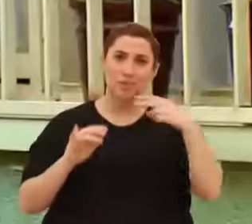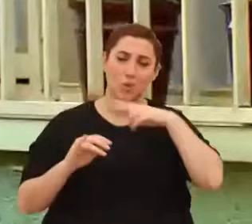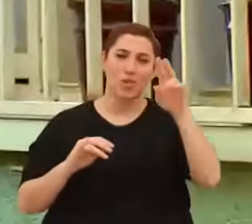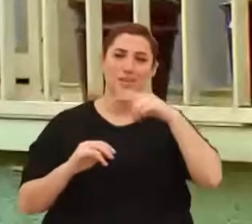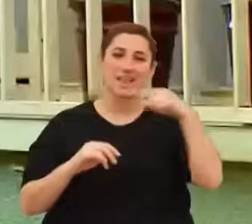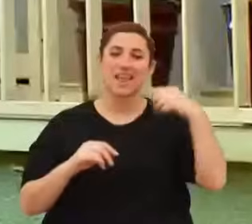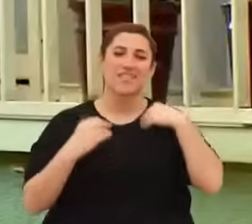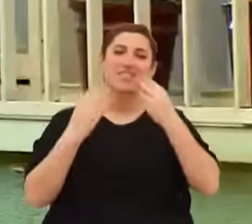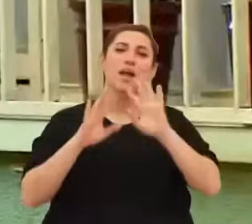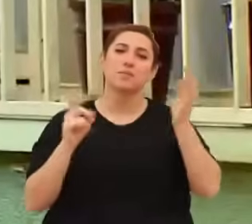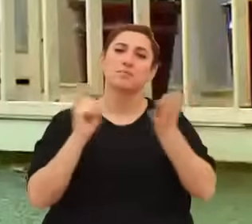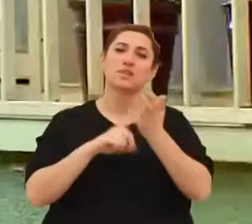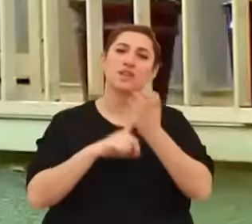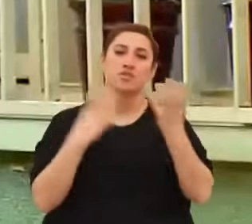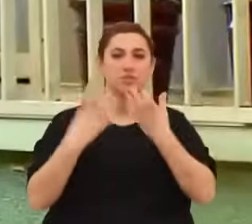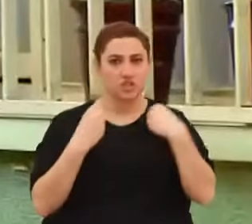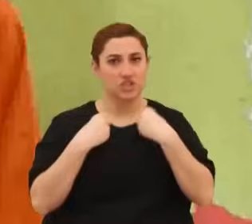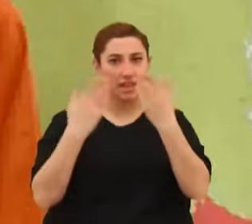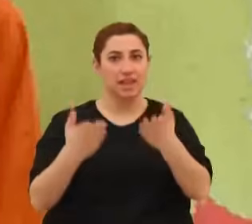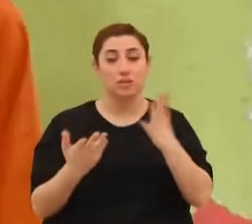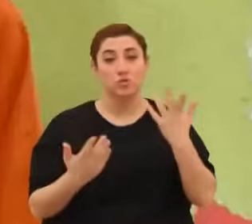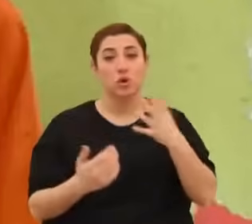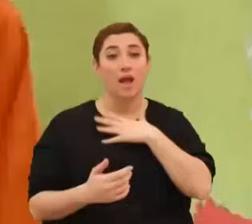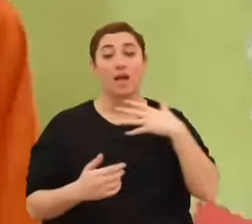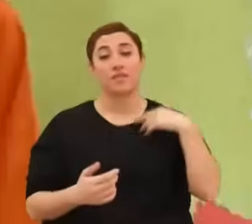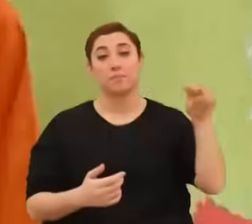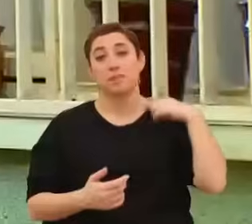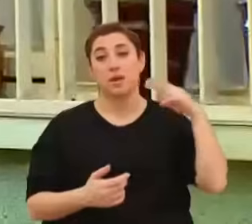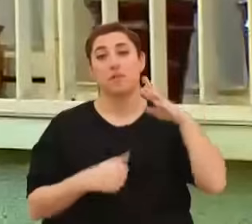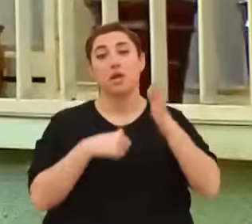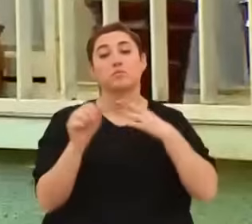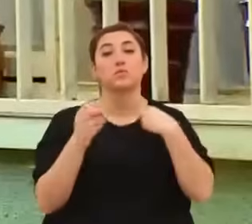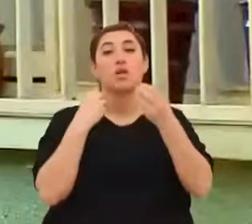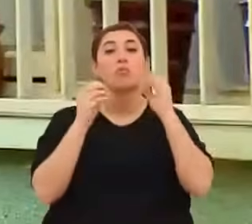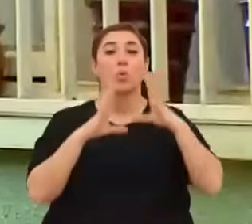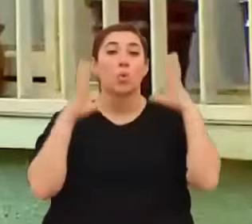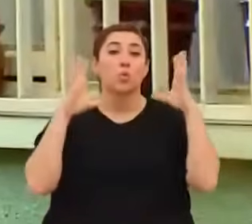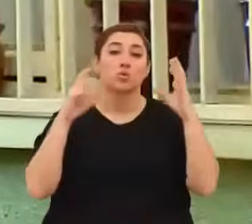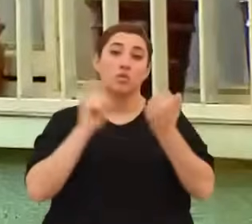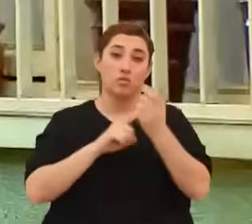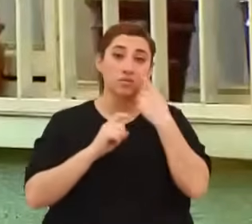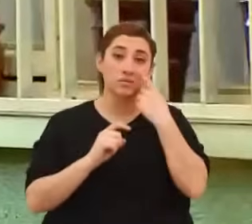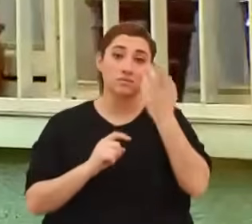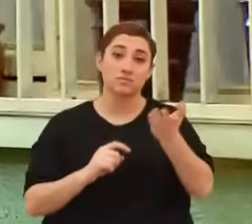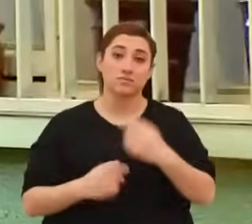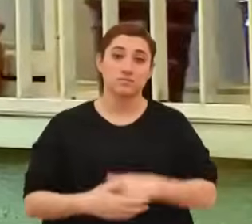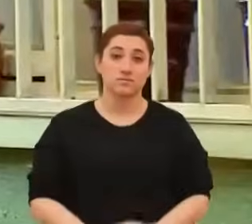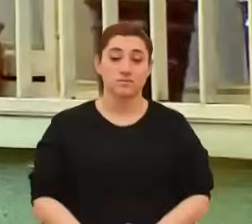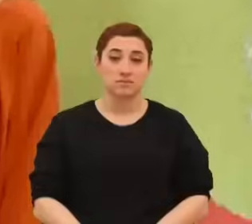Yolunuzdan alıkoymayayım. Tavuk pişince getiririm ben size. Çünkü annemle ikimiz hepsini yemeyiz ki. Kocaman tavuk, baksana bu. Bile bile